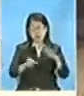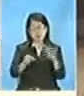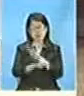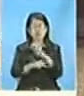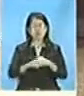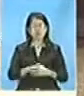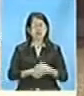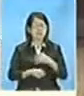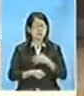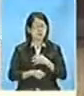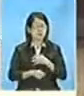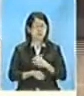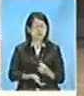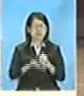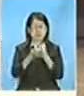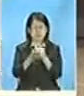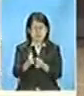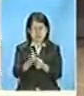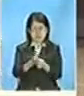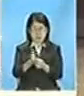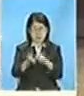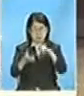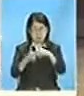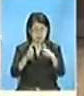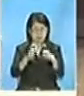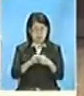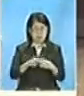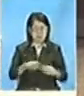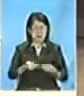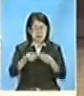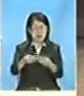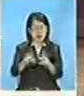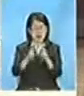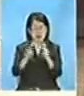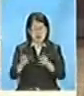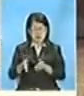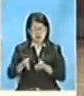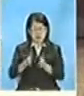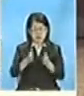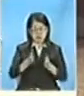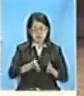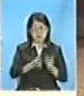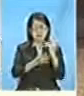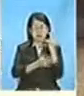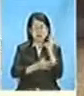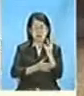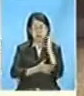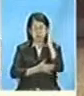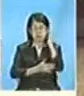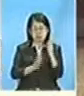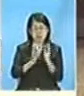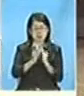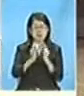ให้กับวิปทั้ง3ฝ่ายให้การประชุมรัฐสภานั้นเดินไปด้ว